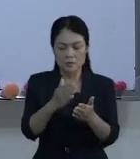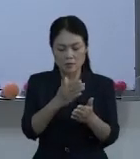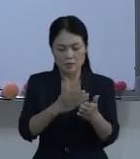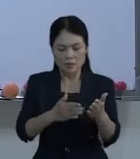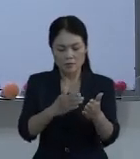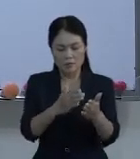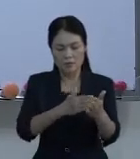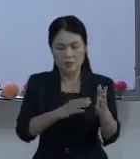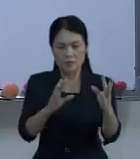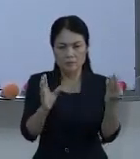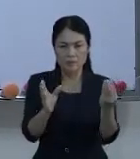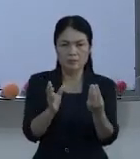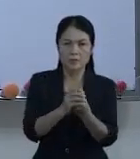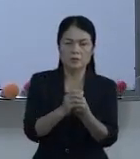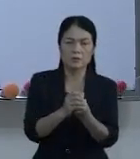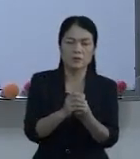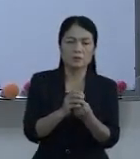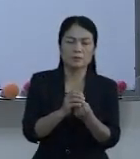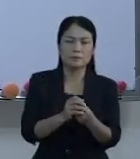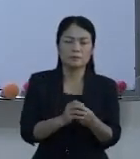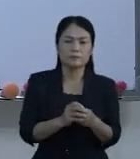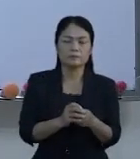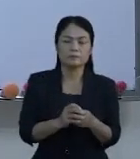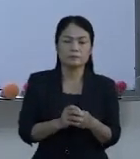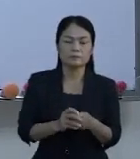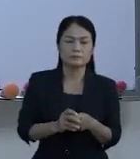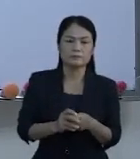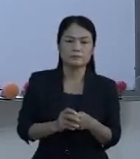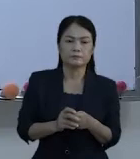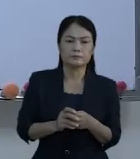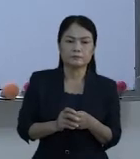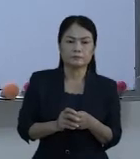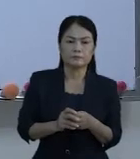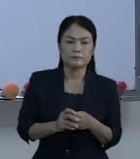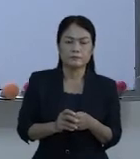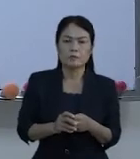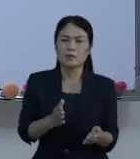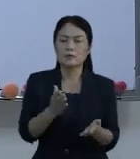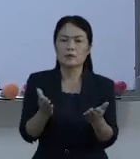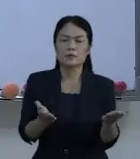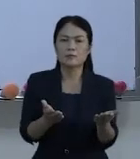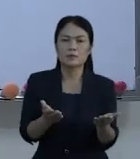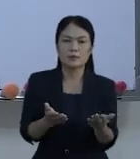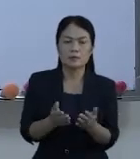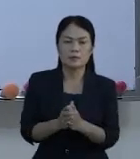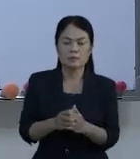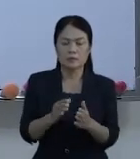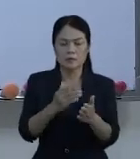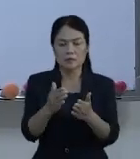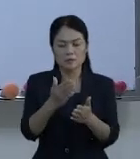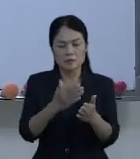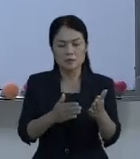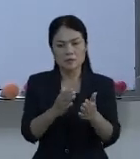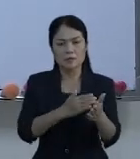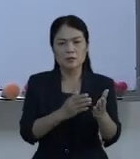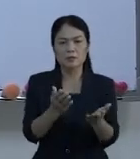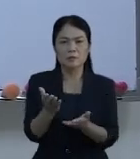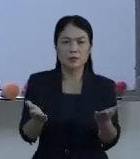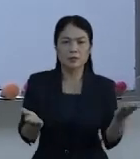là con nếp à cá bằng cốt chấm chấm luôn và cốt cho mày tới bà cả một cột chùm nuôn mình ấy